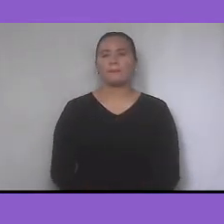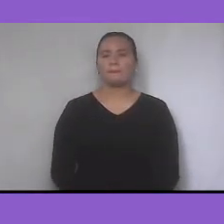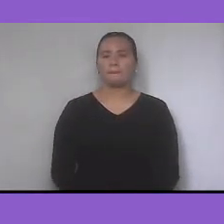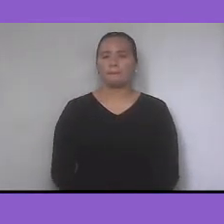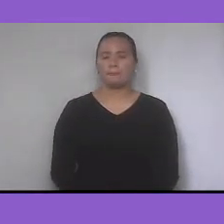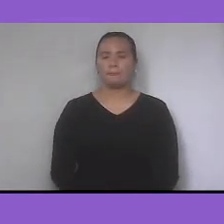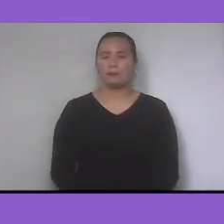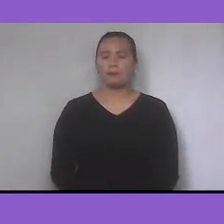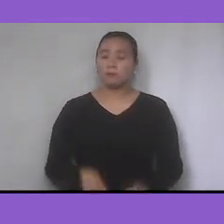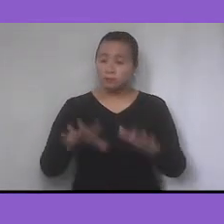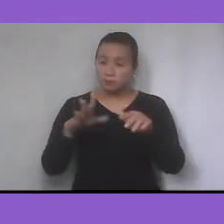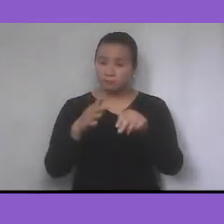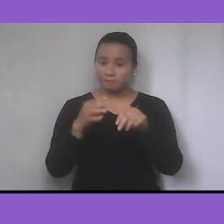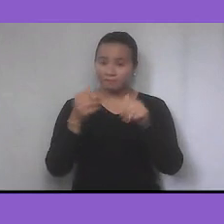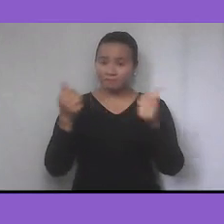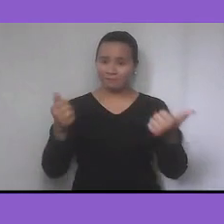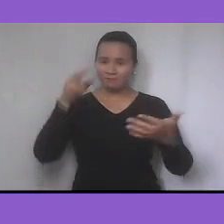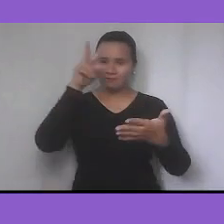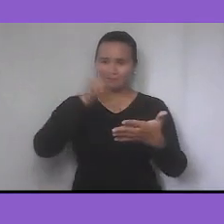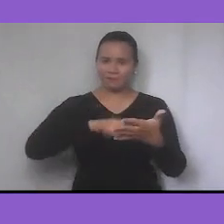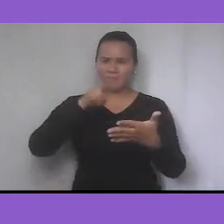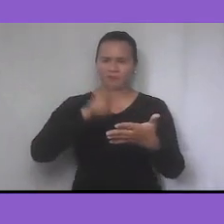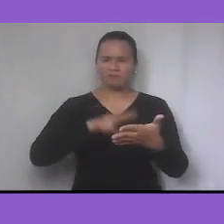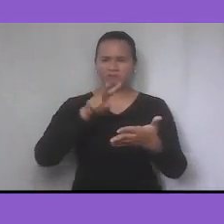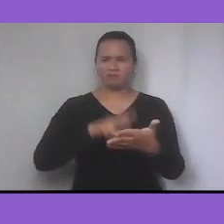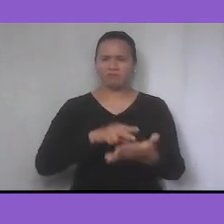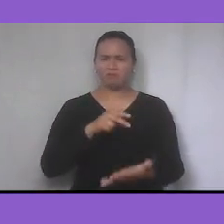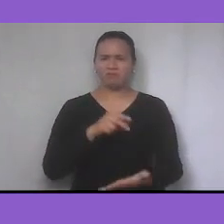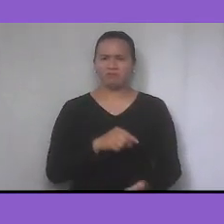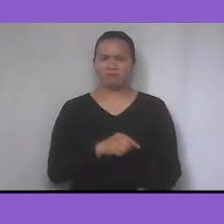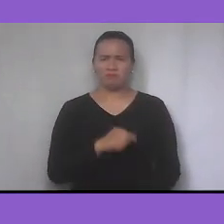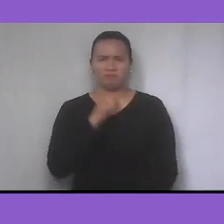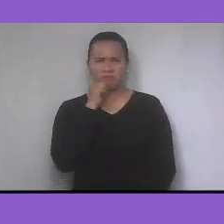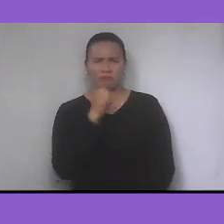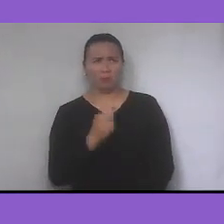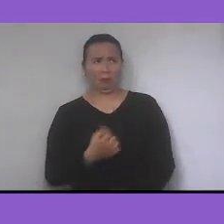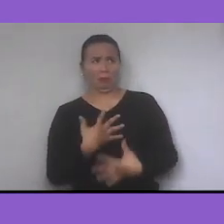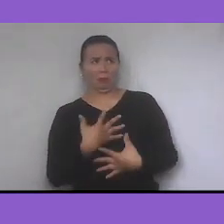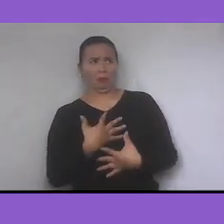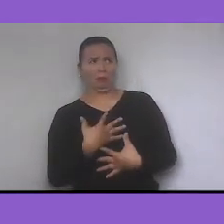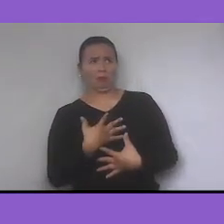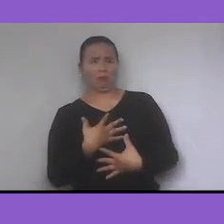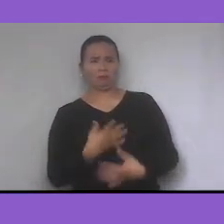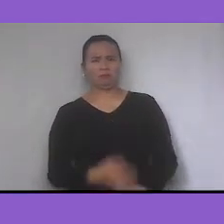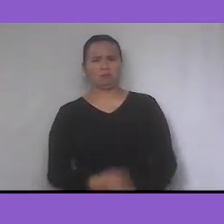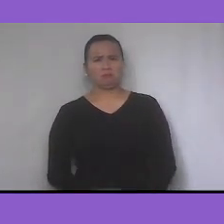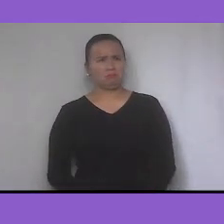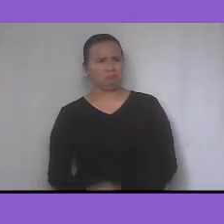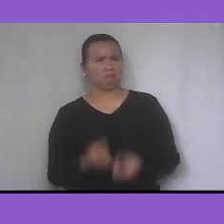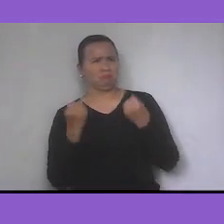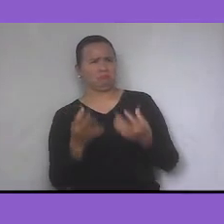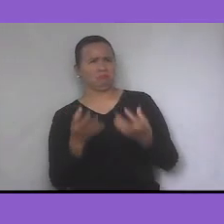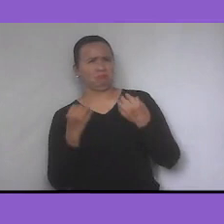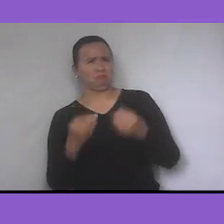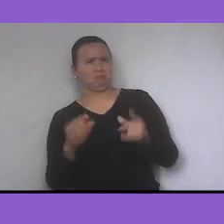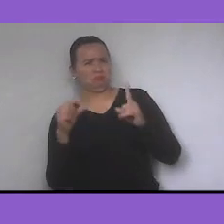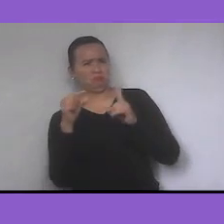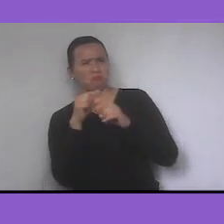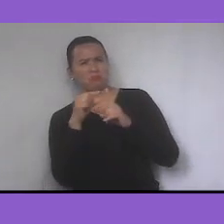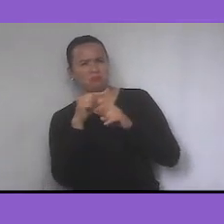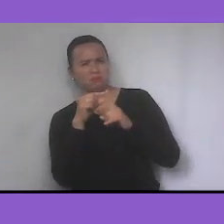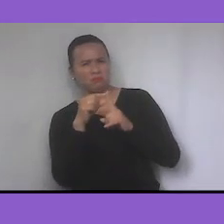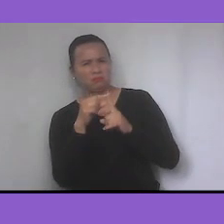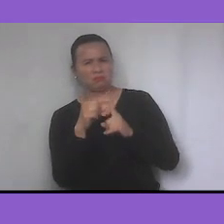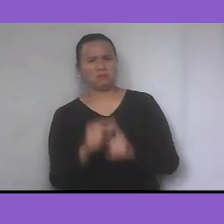yan babasahin nang hindi naman sobrang nakakabigla? Parang ang dami naman ng salitang ito para sa isang